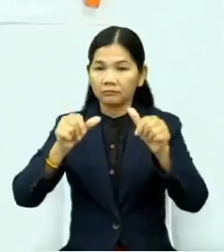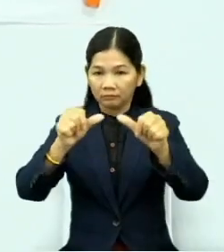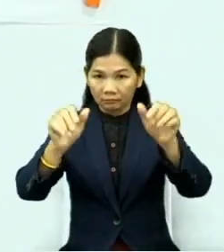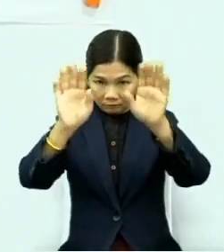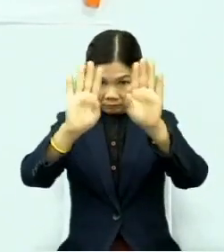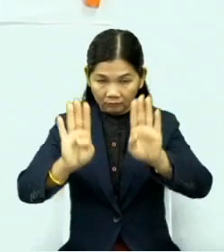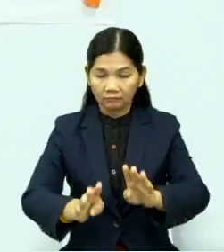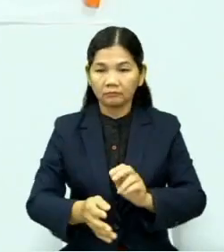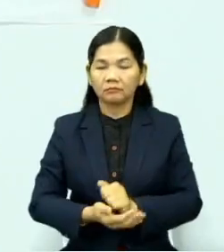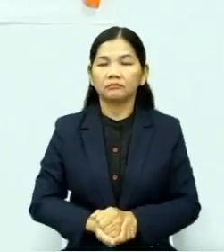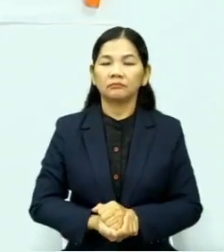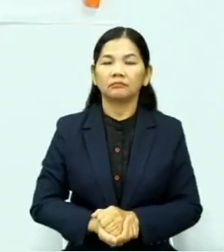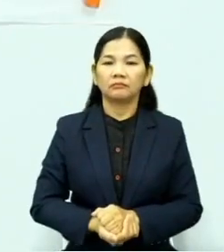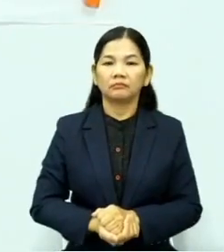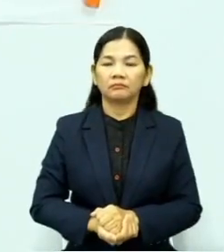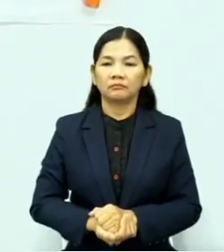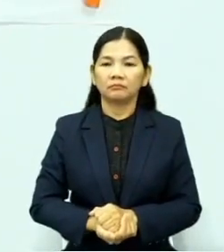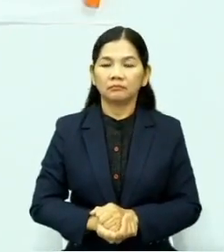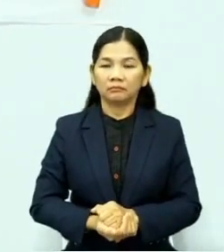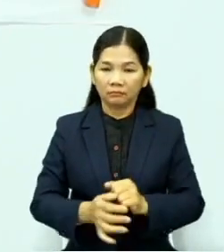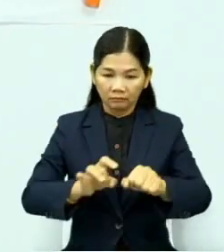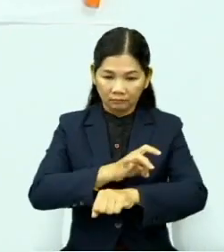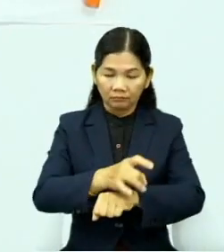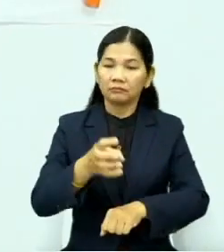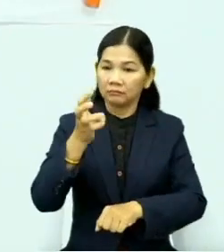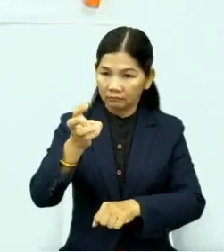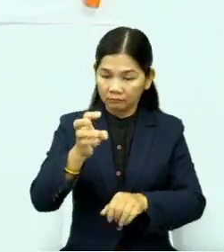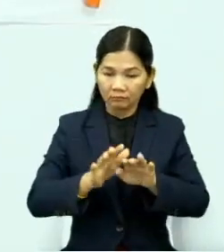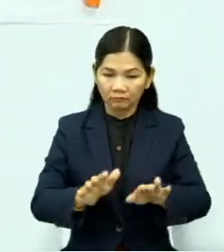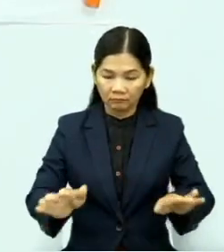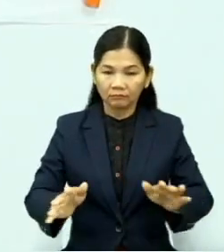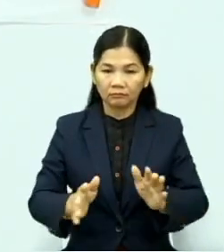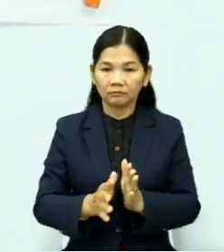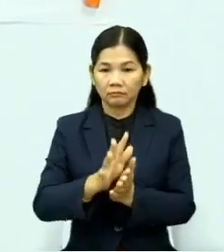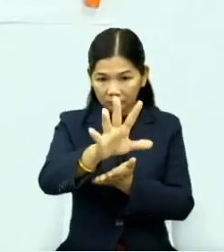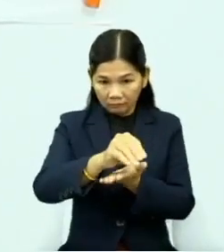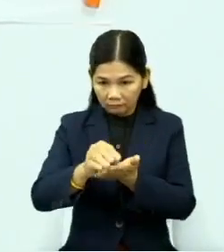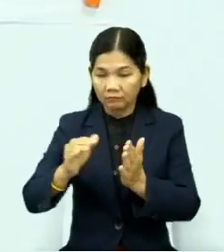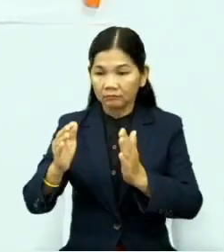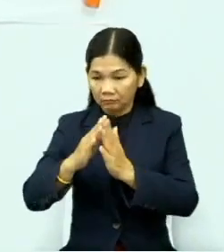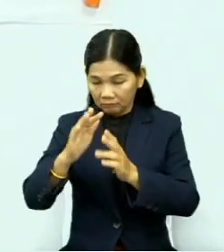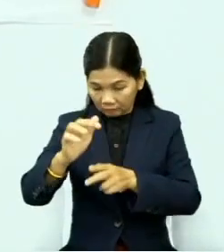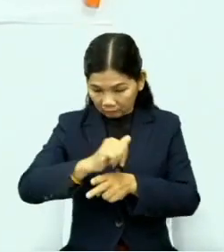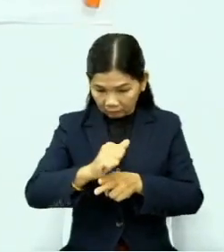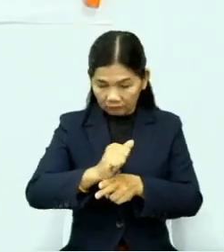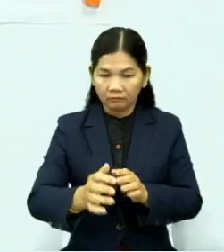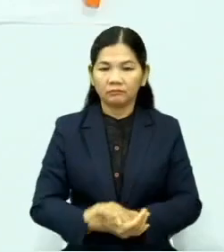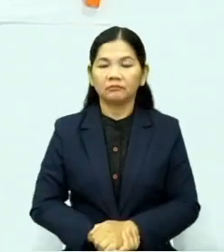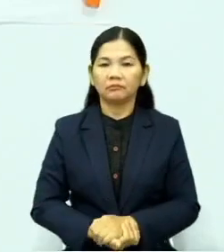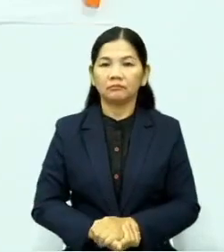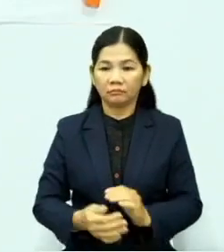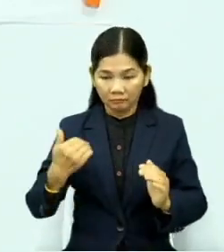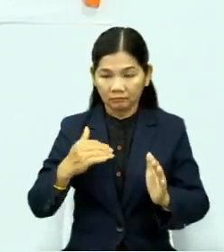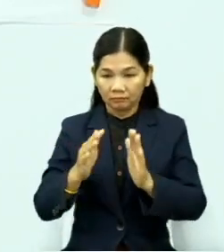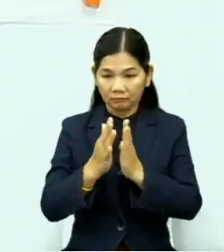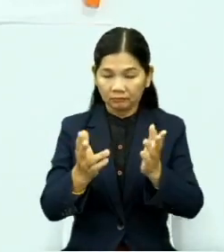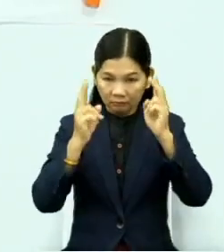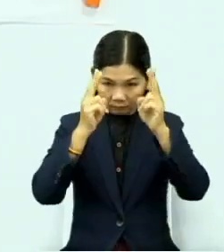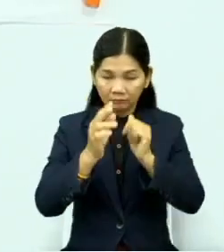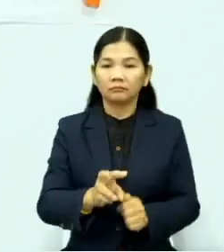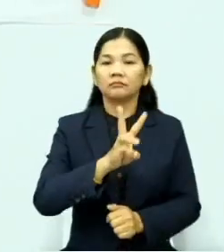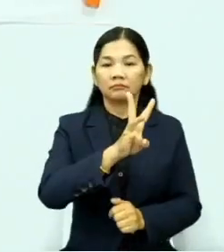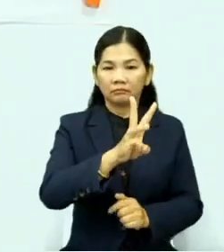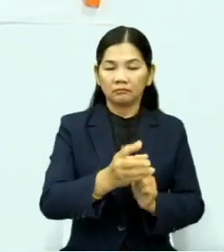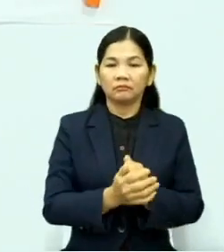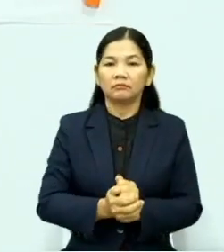ao để lấy cái đá khiên này bán nè con nhé chàng chắc là cụ tục tê bằng cách xâm rạp ở con cọt cái cạp tè hay hay con đã miên sự phơi sắc xa cô thân ạ thì